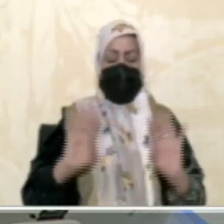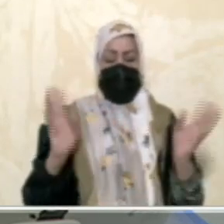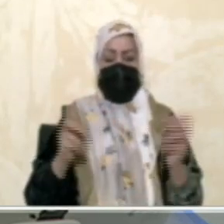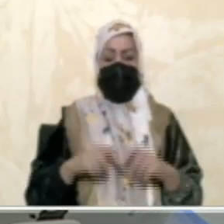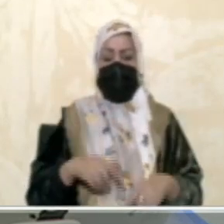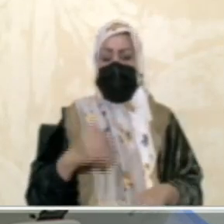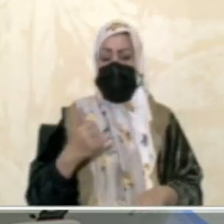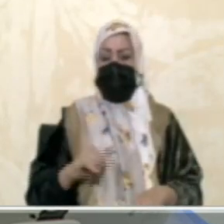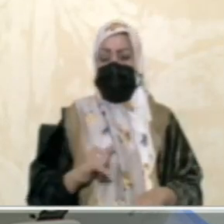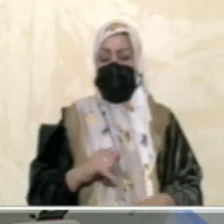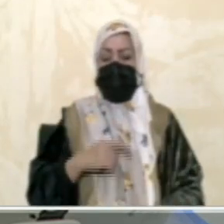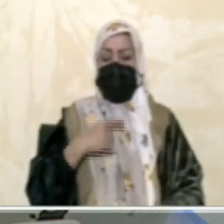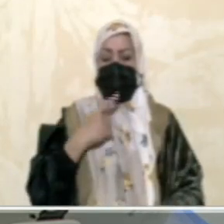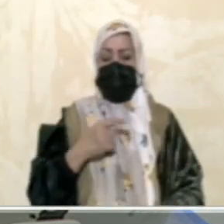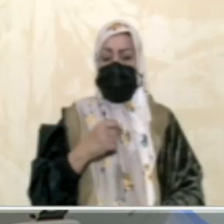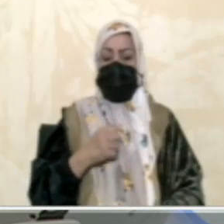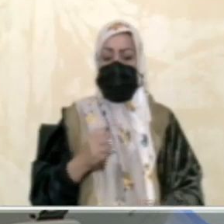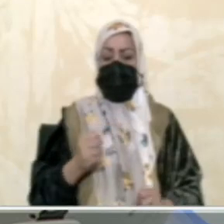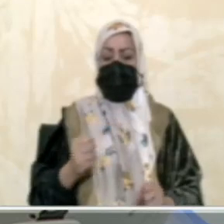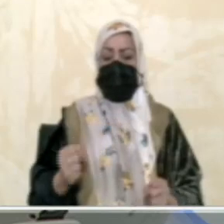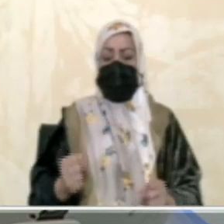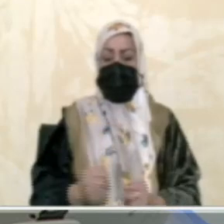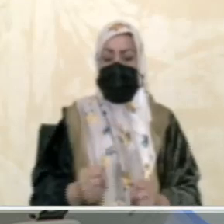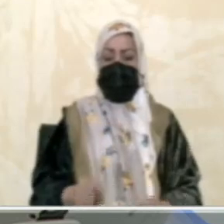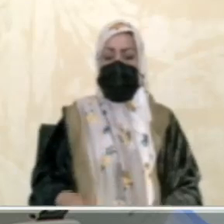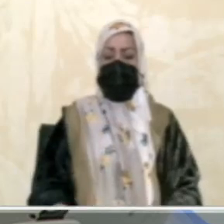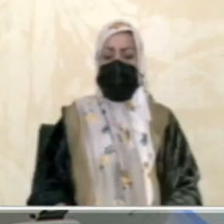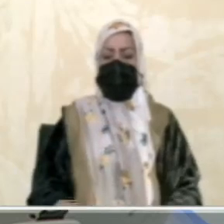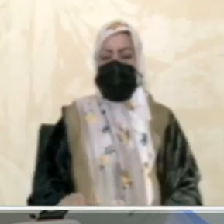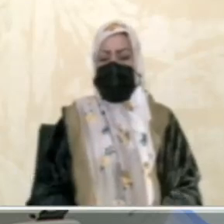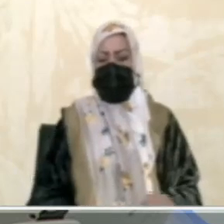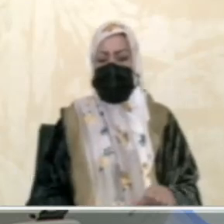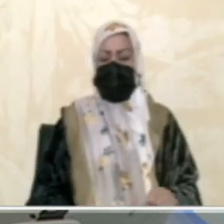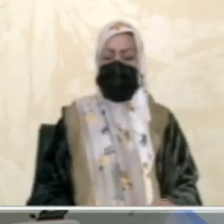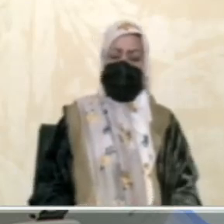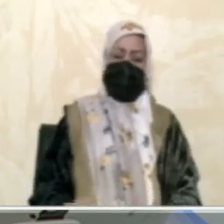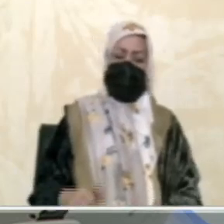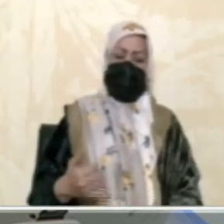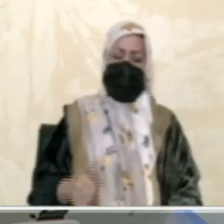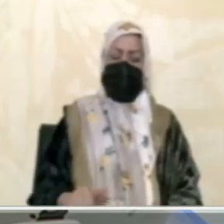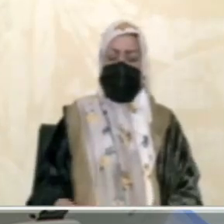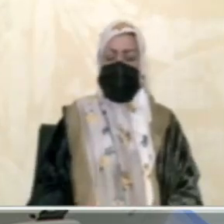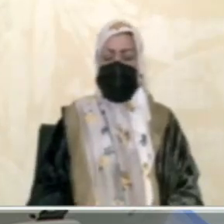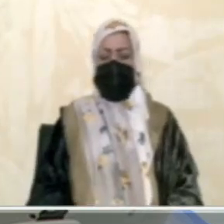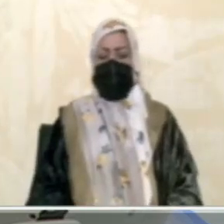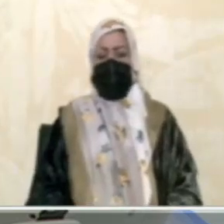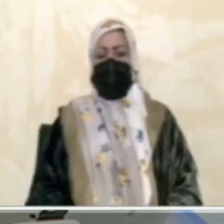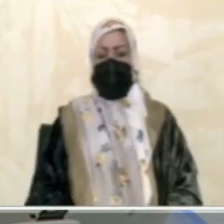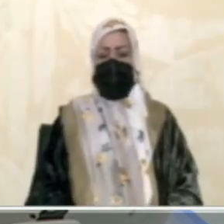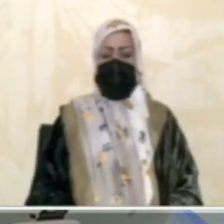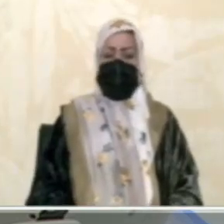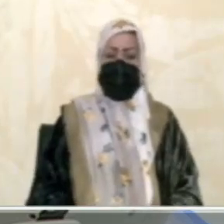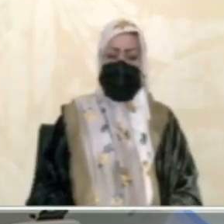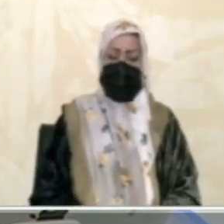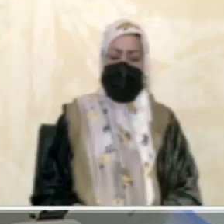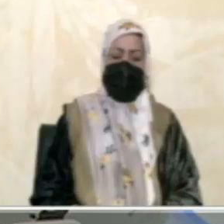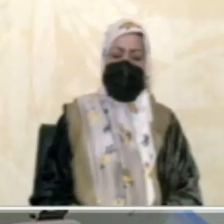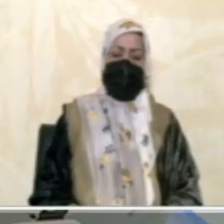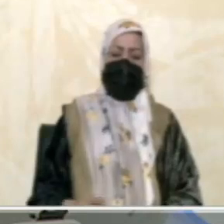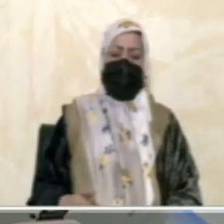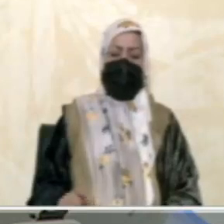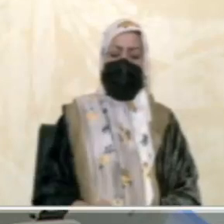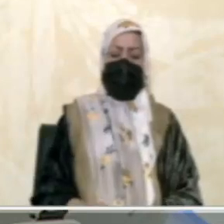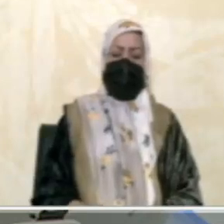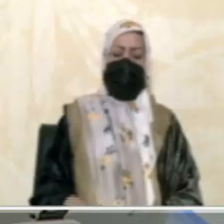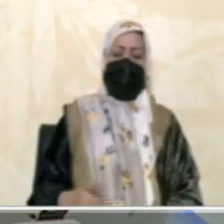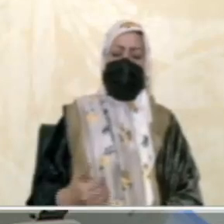رجلك ويمارس في رجلك هادي كل من انت تقول تاخذ راحتك شويه وهو يضيق عليك الكعبه في الكعبه فيعني